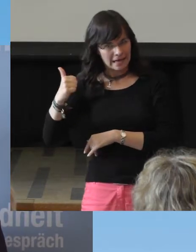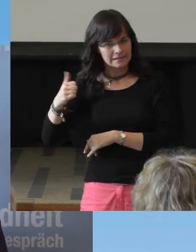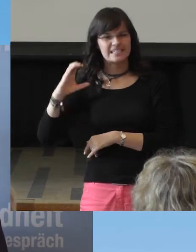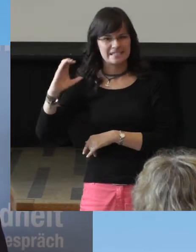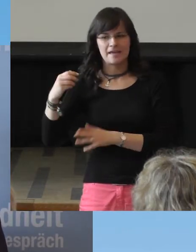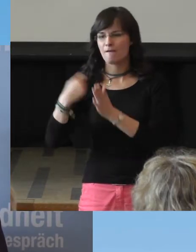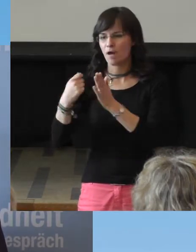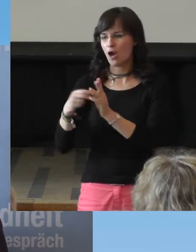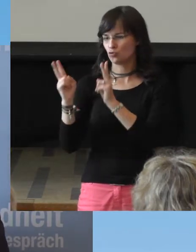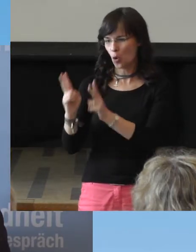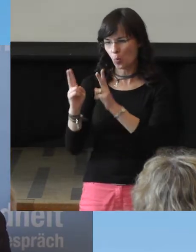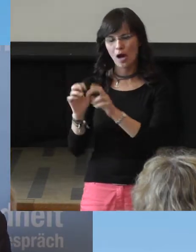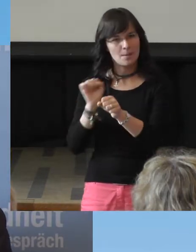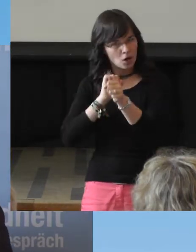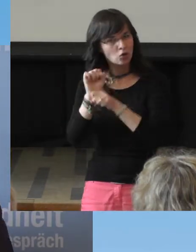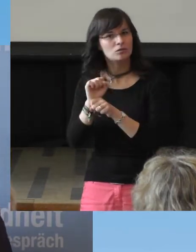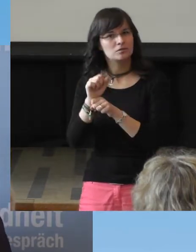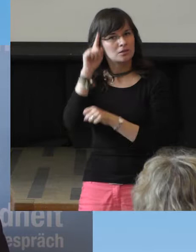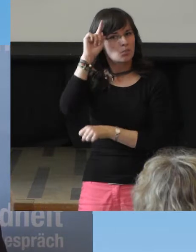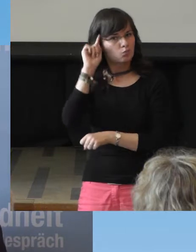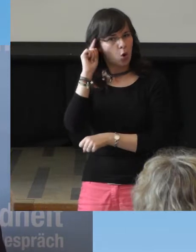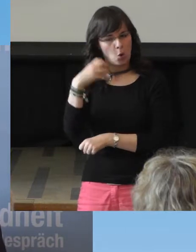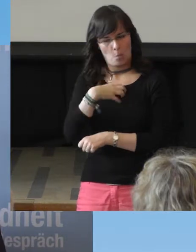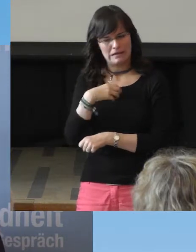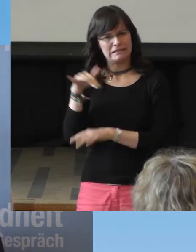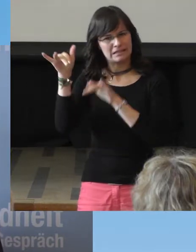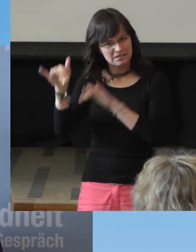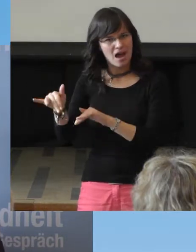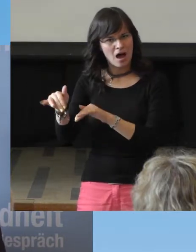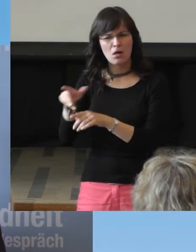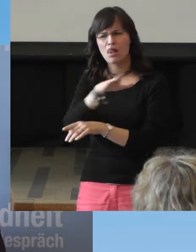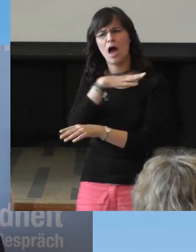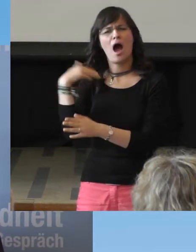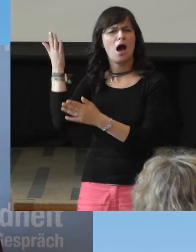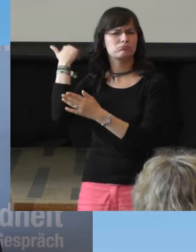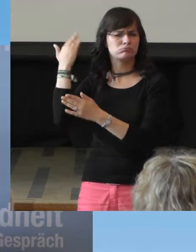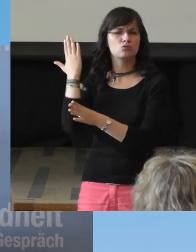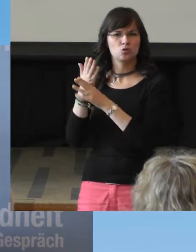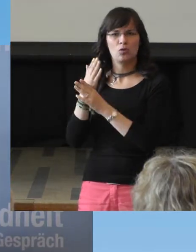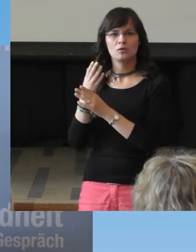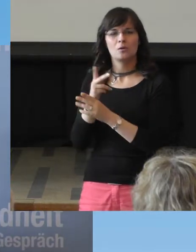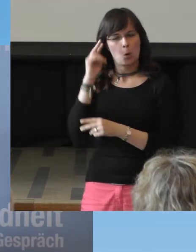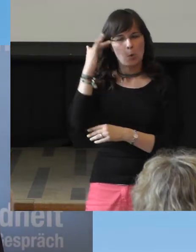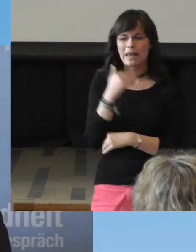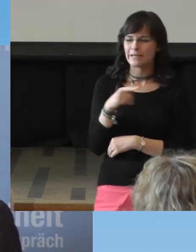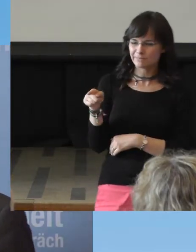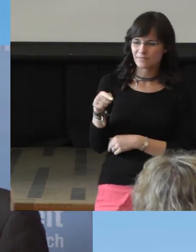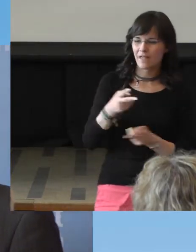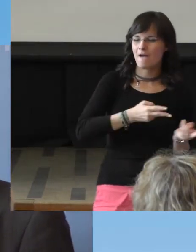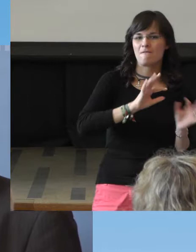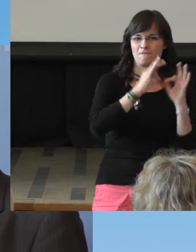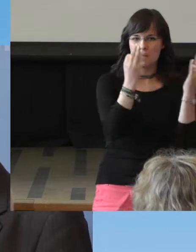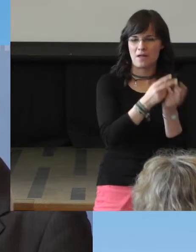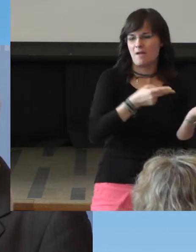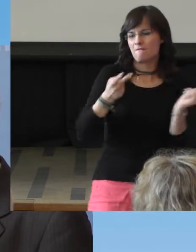hatte Polyneuropathie, die war aber schon relativ lange. Ich habe gedacht, das könnte auch eine Vererbte sein und wir haben das untersucht, in der in der Tat